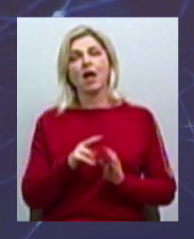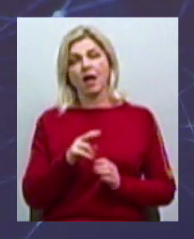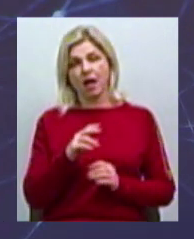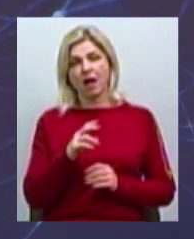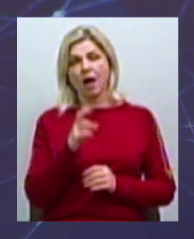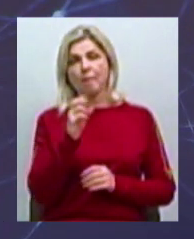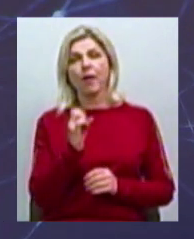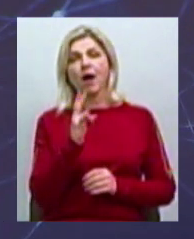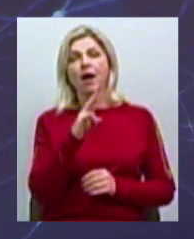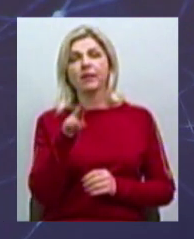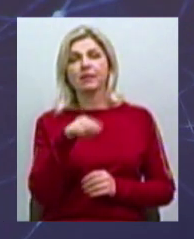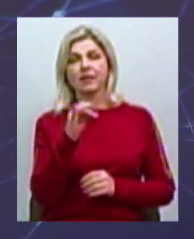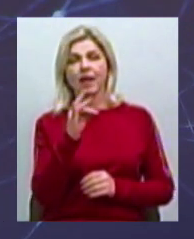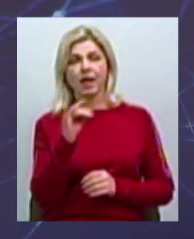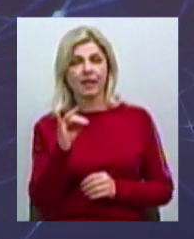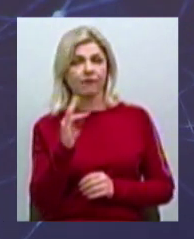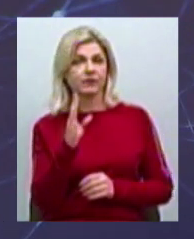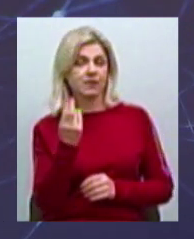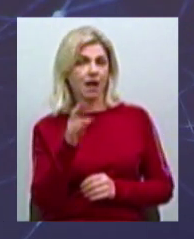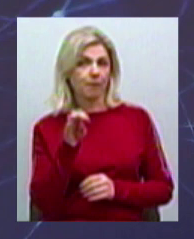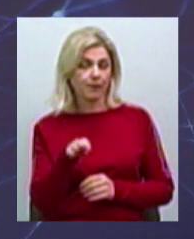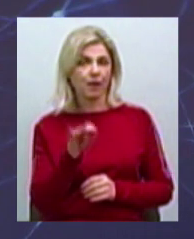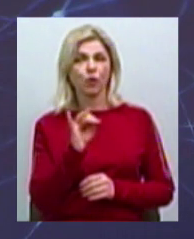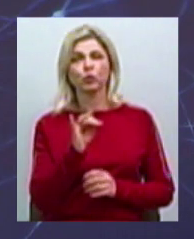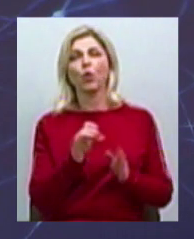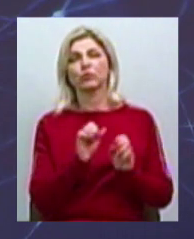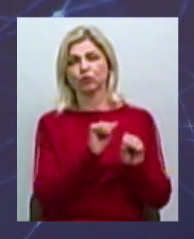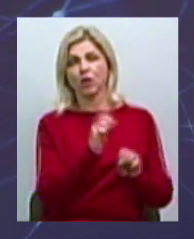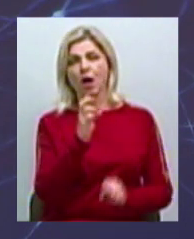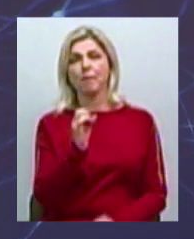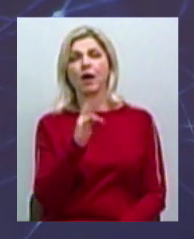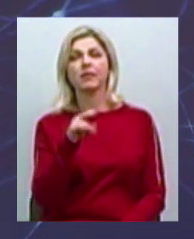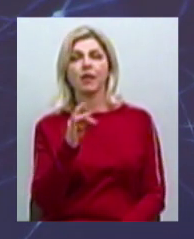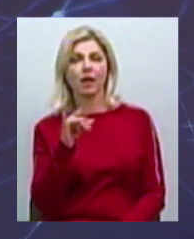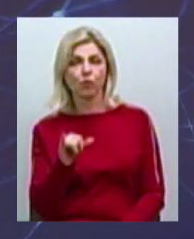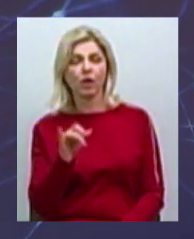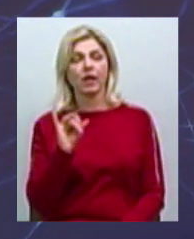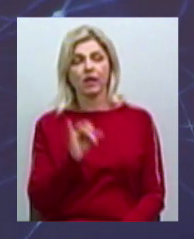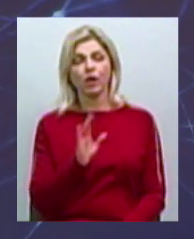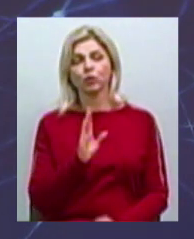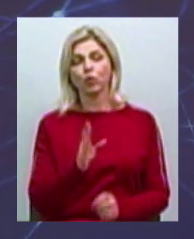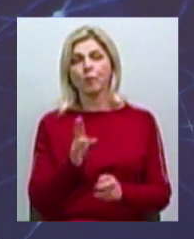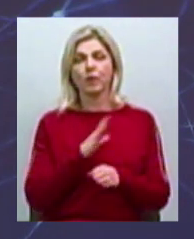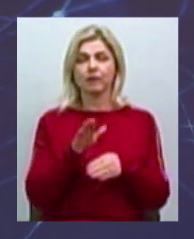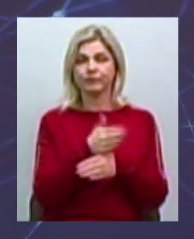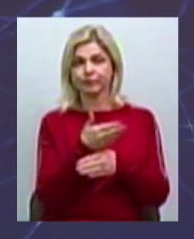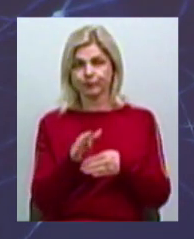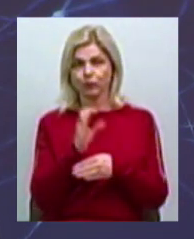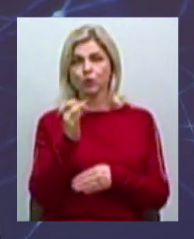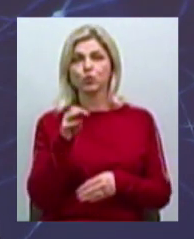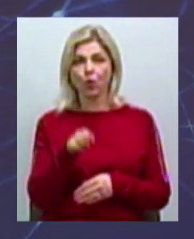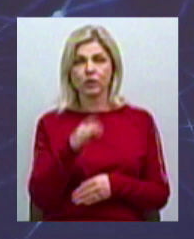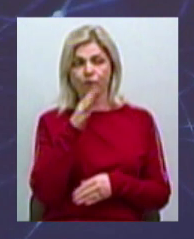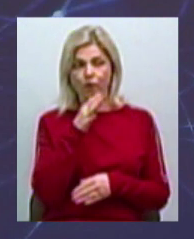за політичними та ідеологічними вподобаннями говорили ще у 2004 році, навіть ділили на сорти під